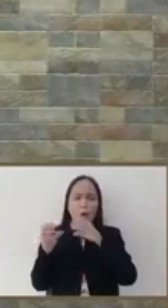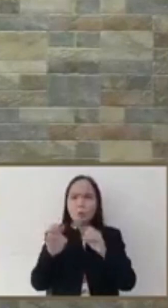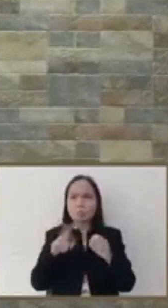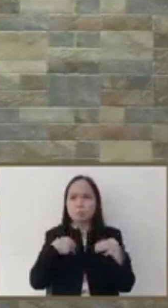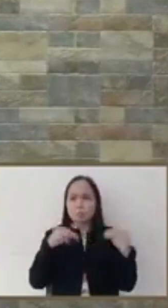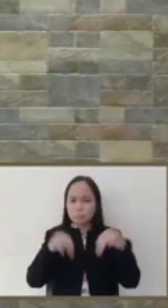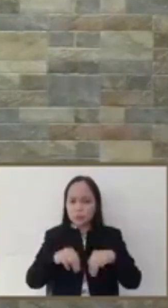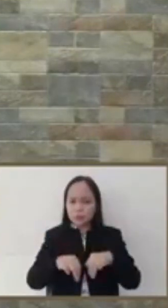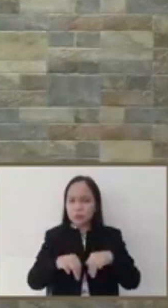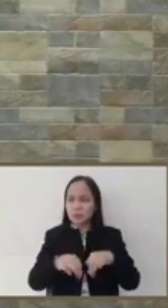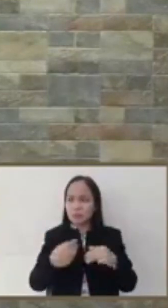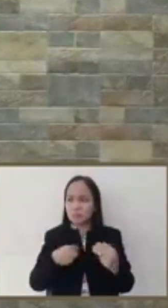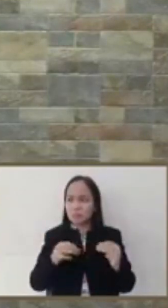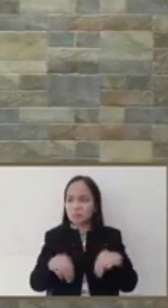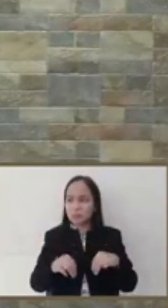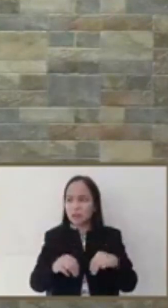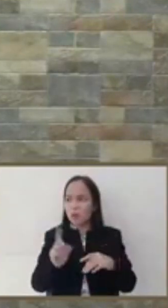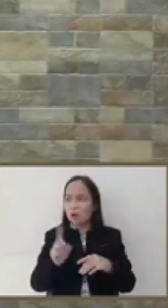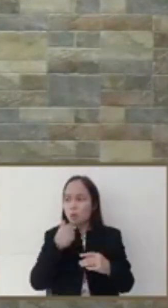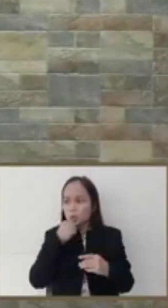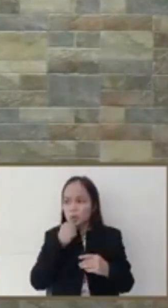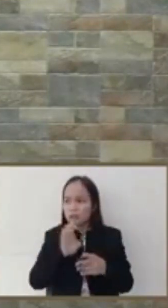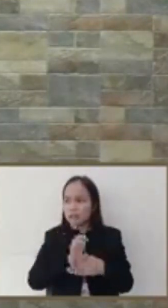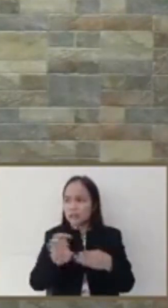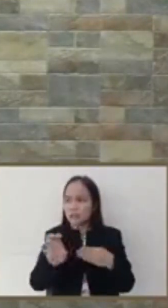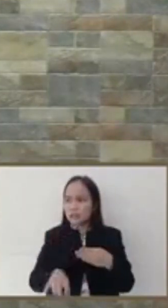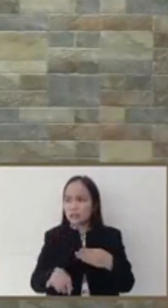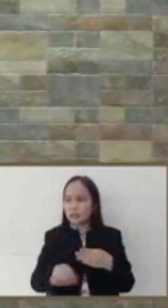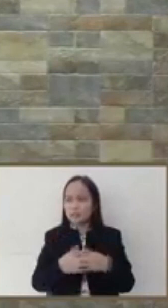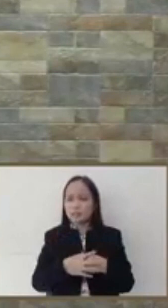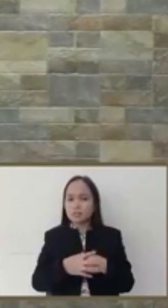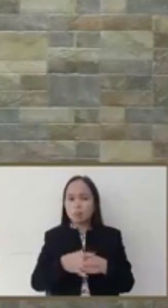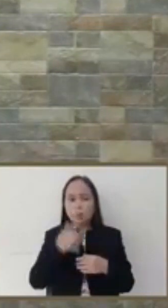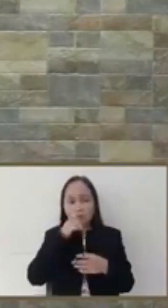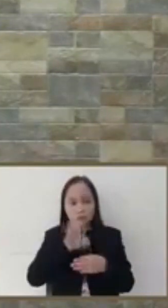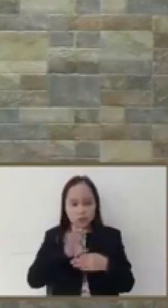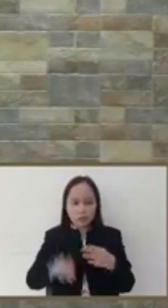know, ang laging katapusan niyan is prayer.